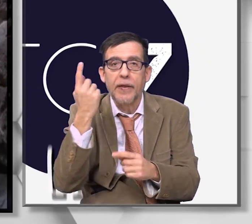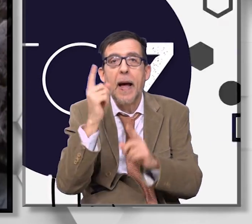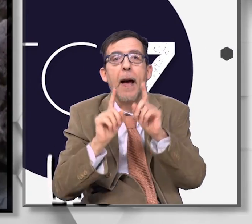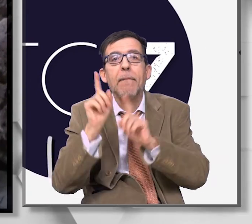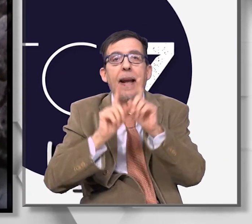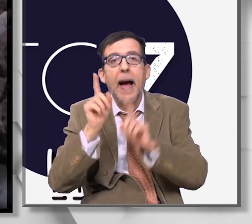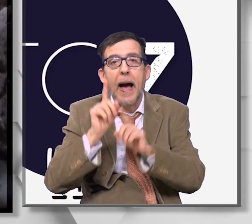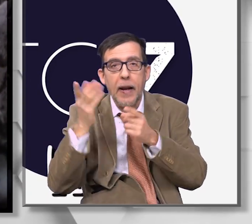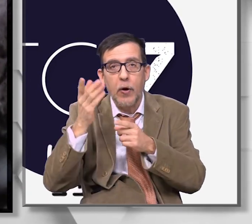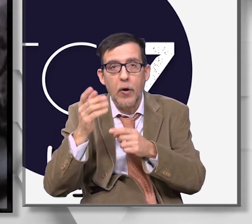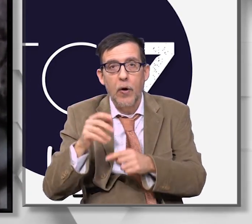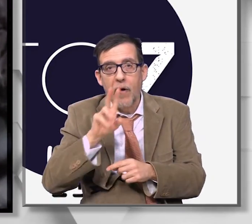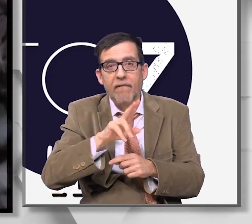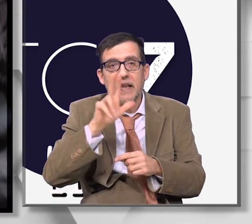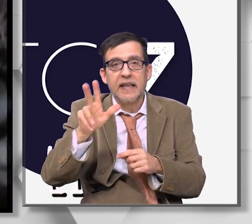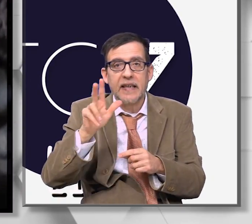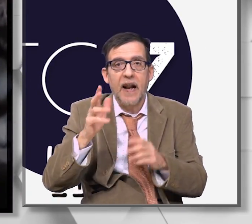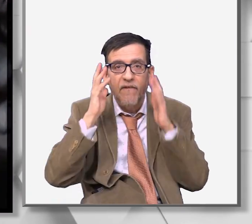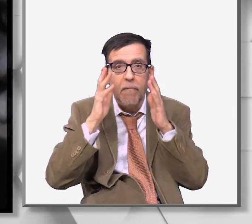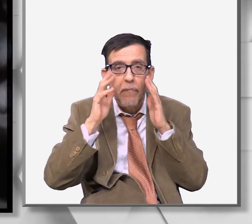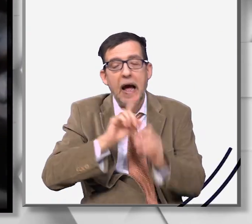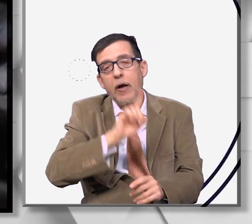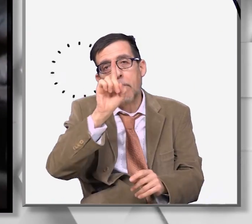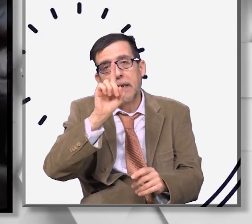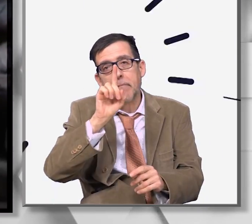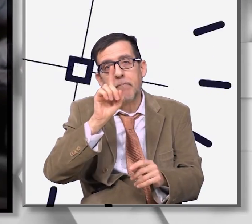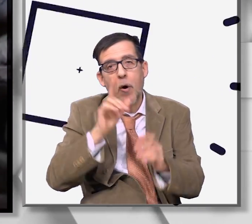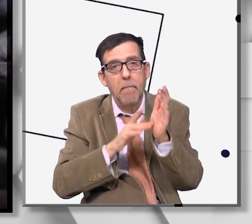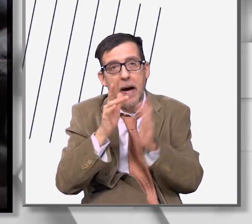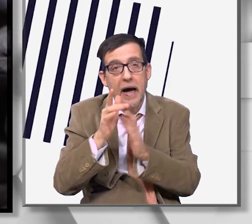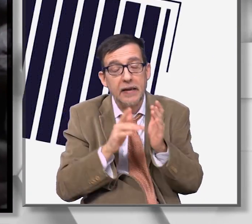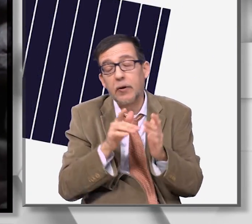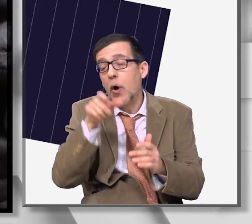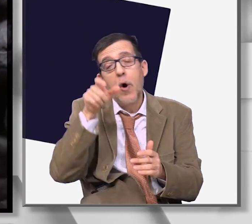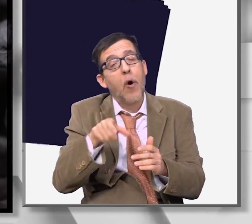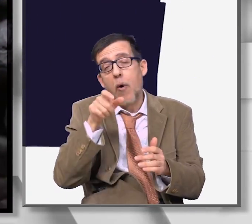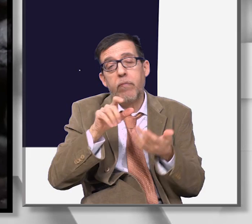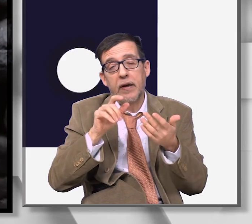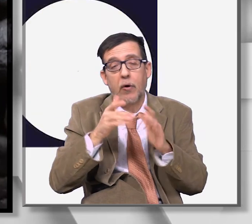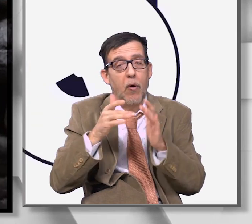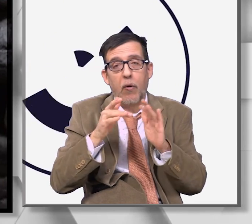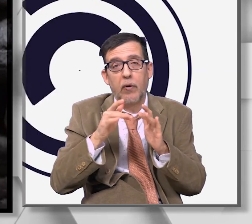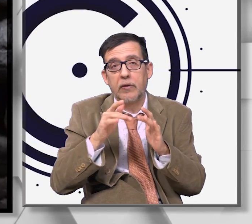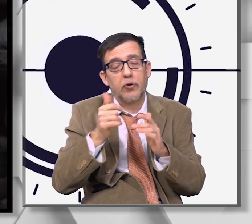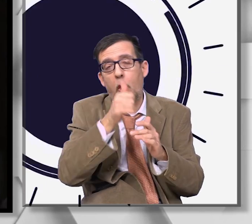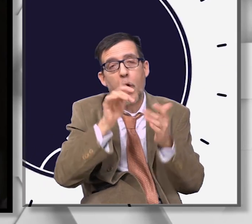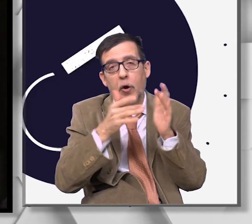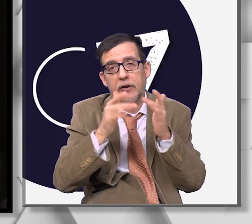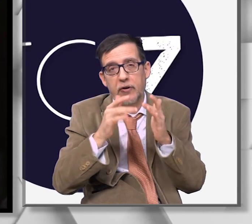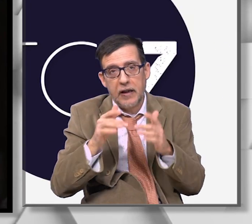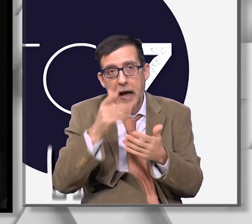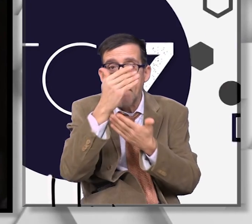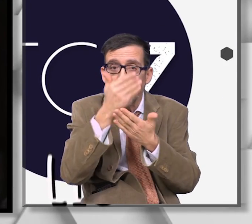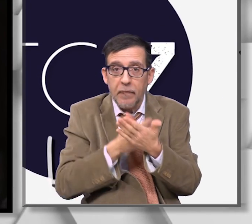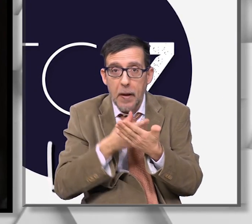al primo marzo evento strutturato fondamentalmente in digitale a causa delle limitazioni imposte dall emergenza sanitaria con questo